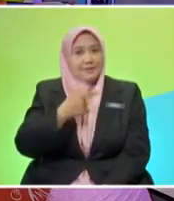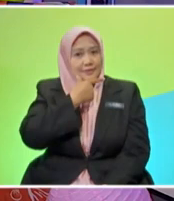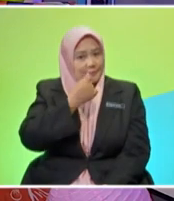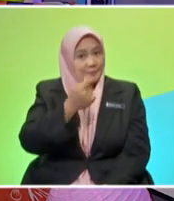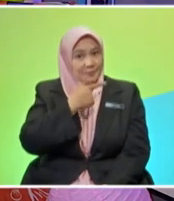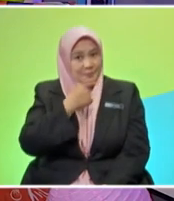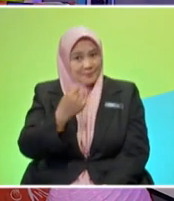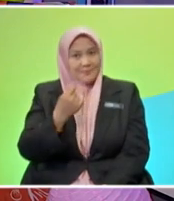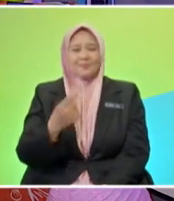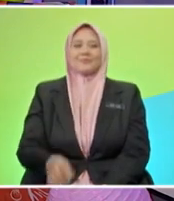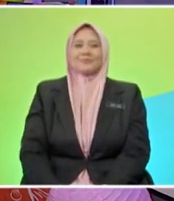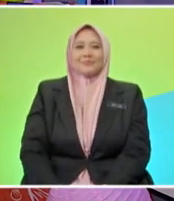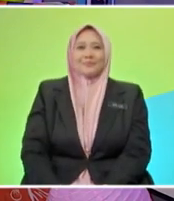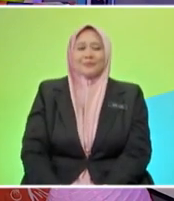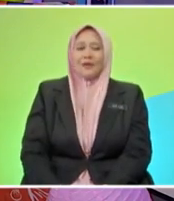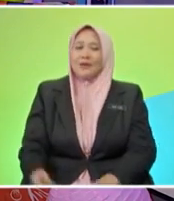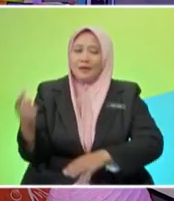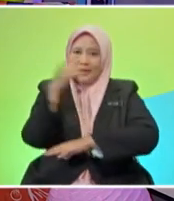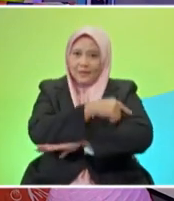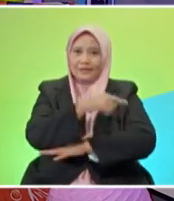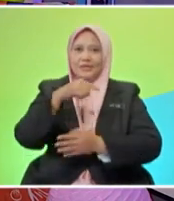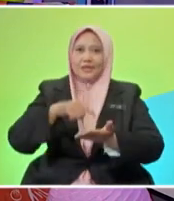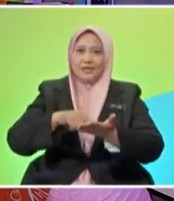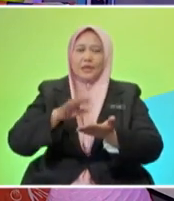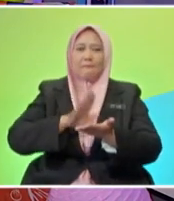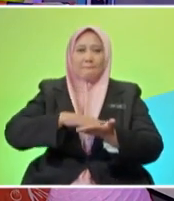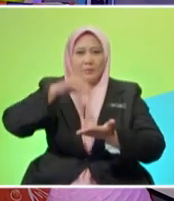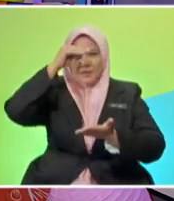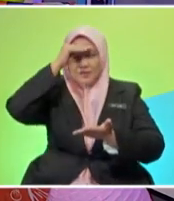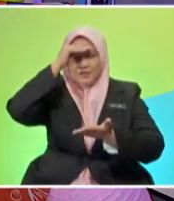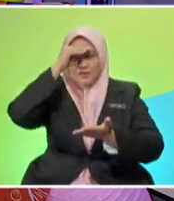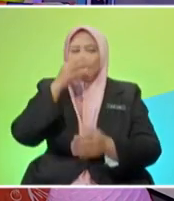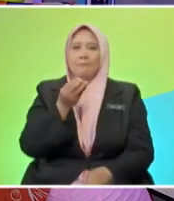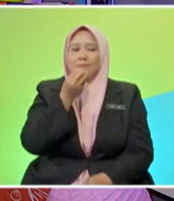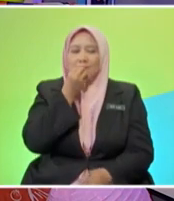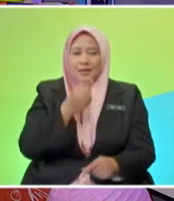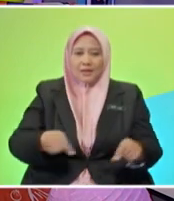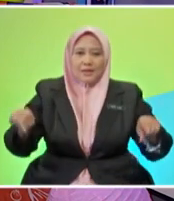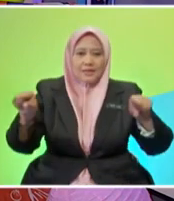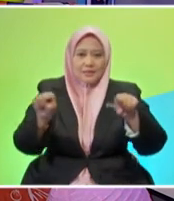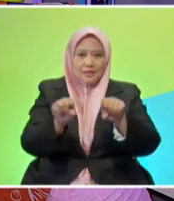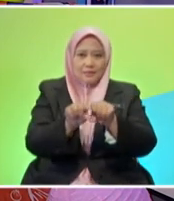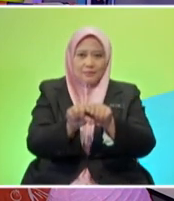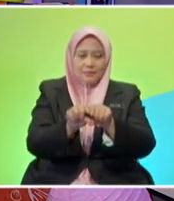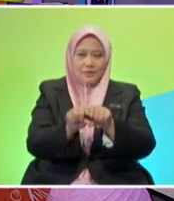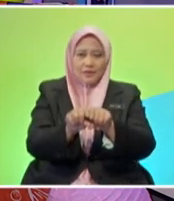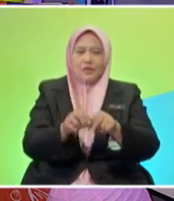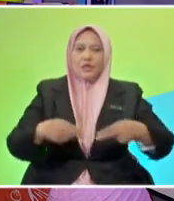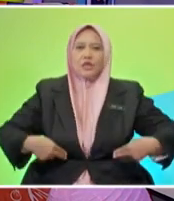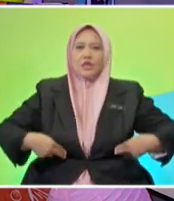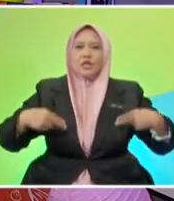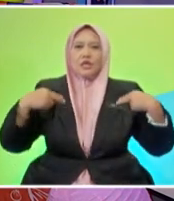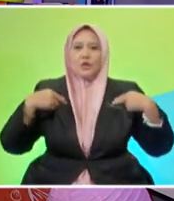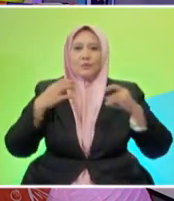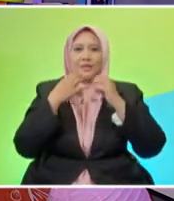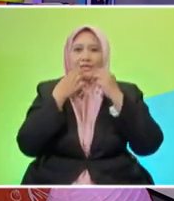maklum, hari ini kita akan belajar tentang makan seimbang hidup cemerlang. Wow. Bagaimana nak makan seimbang